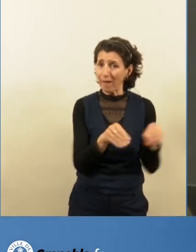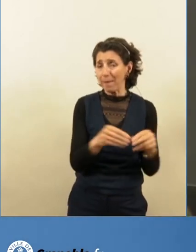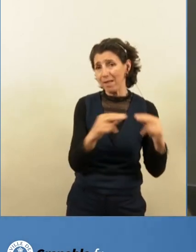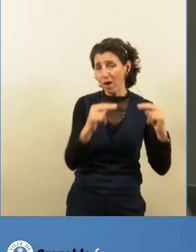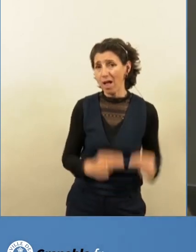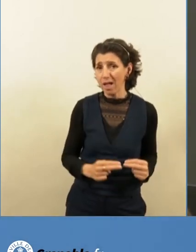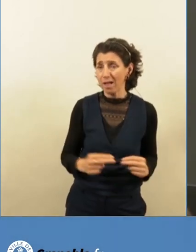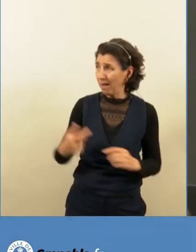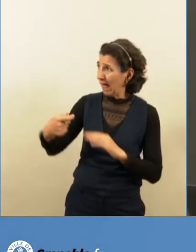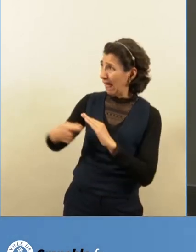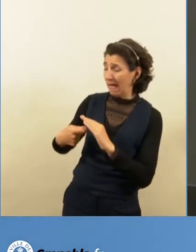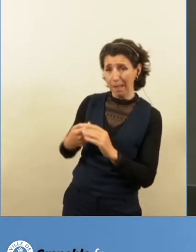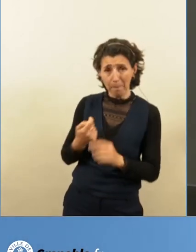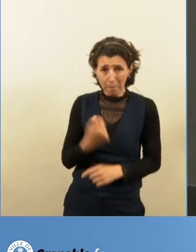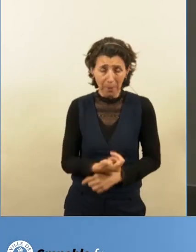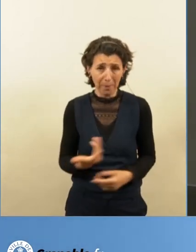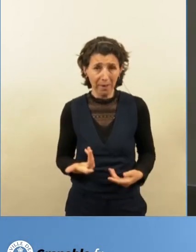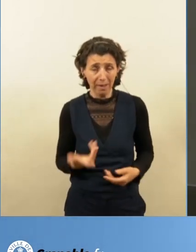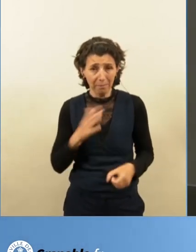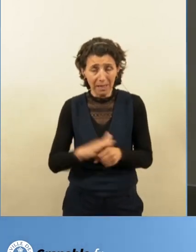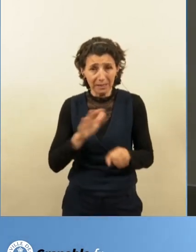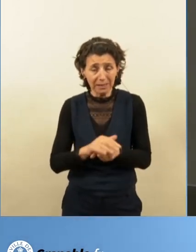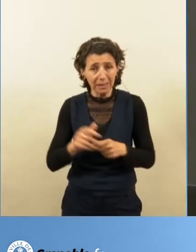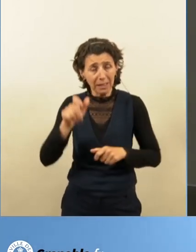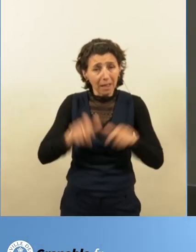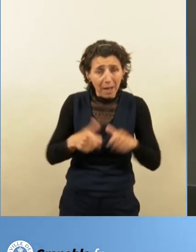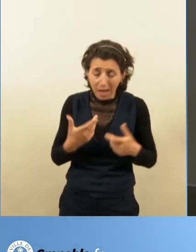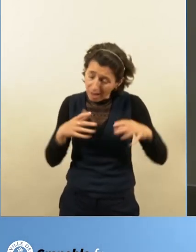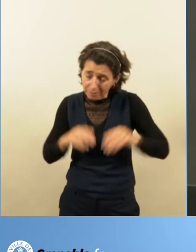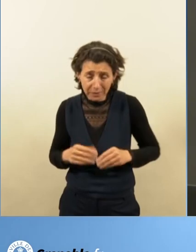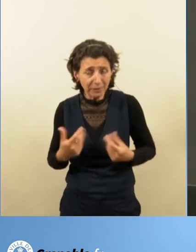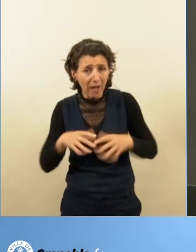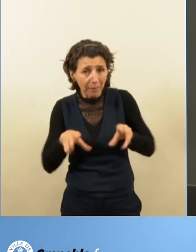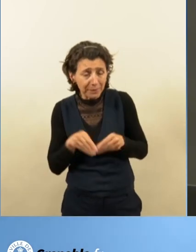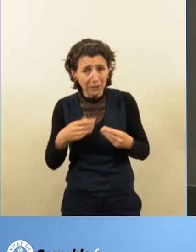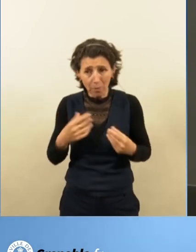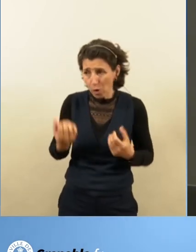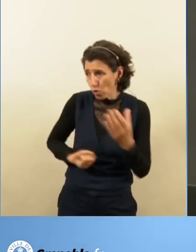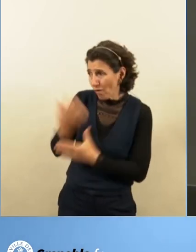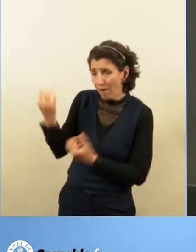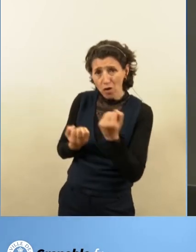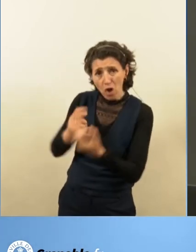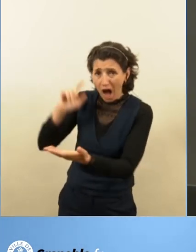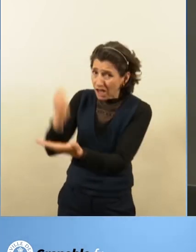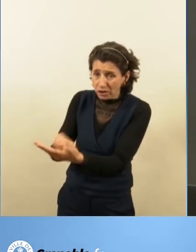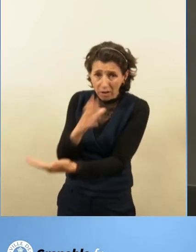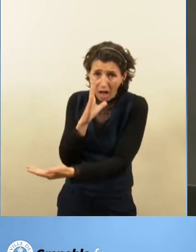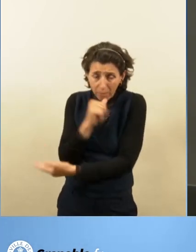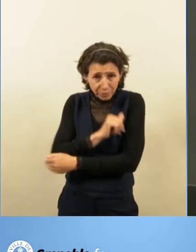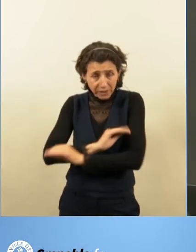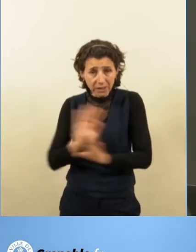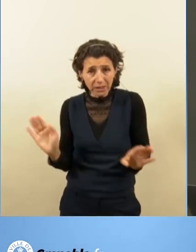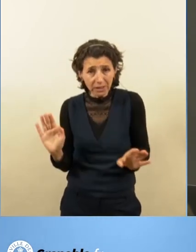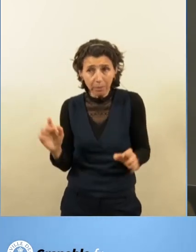il sera impossible pour un ménage de racheter un véhicule pourtant parfois indispensable pour aller travailler